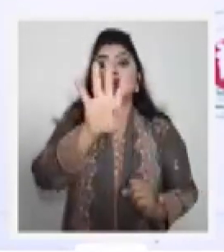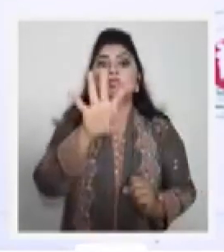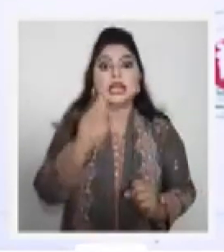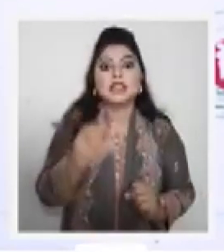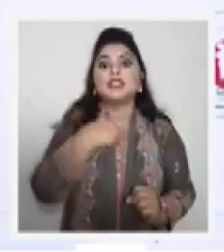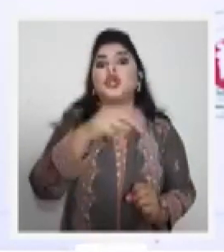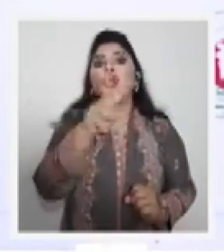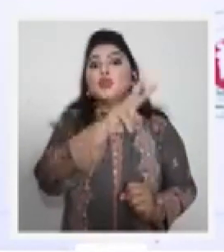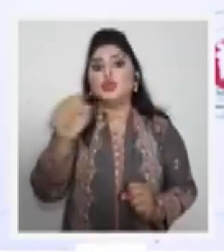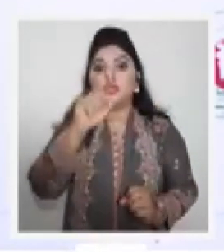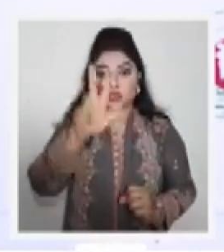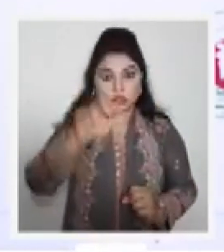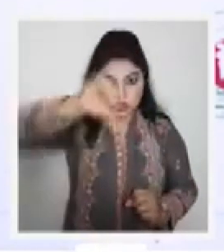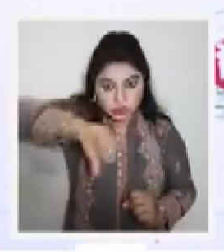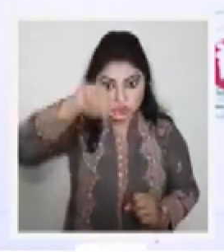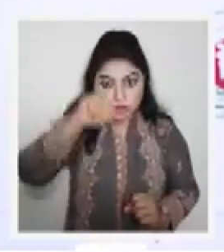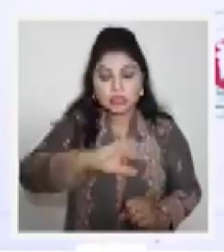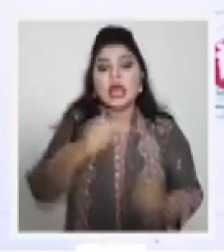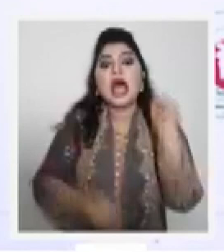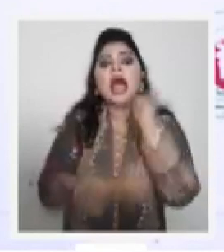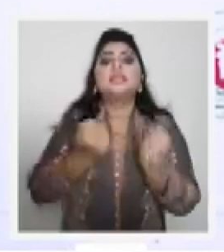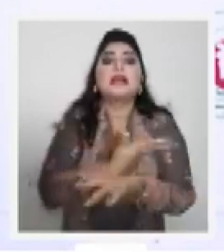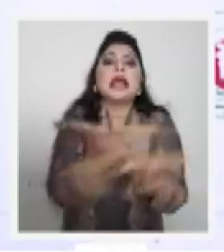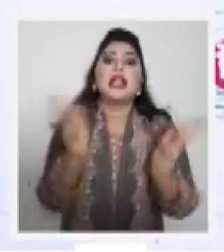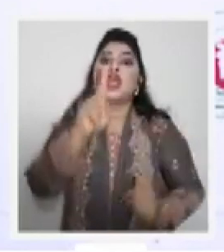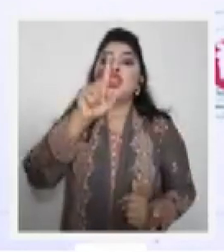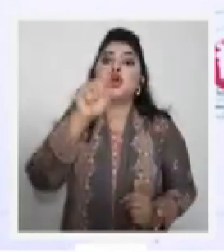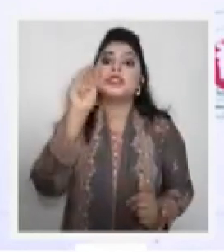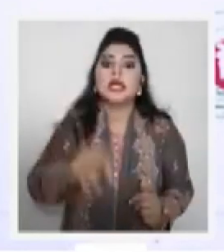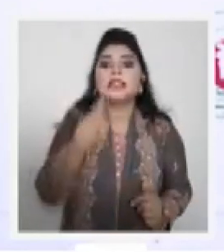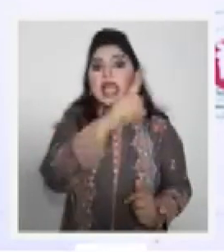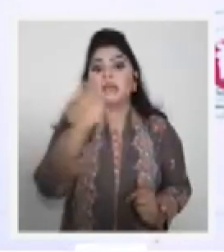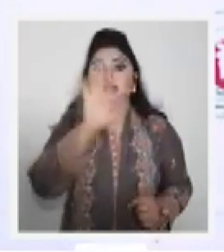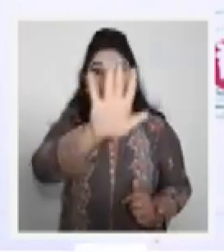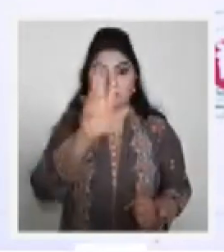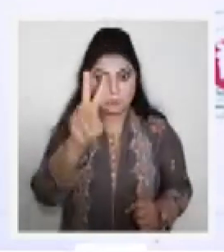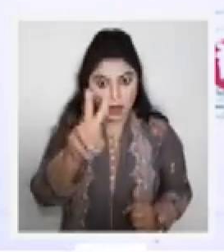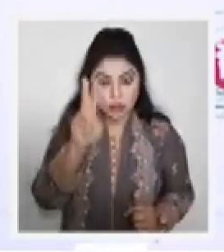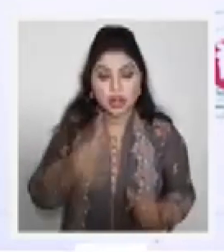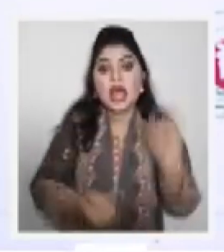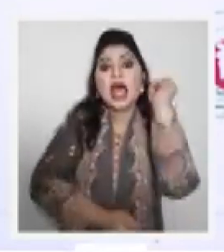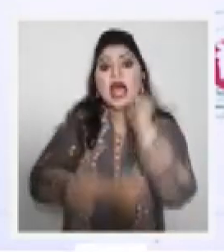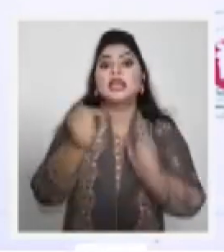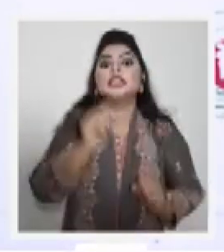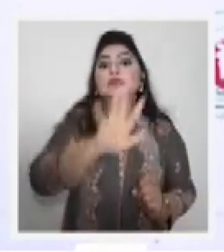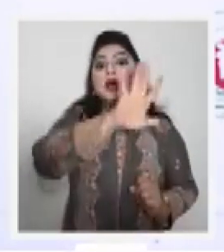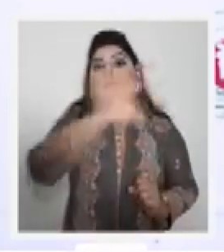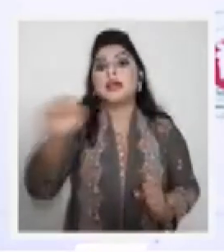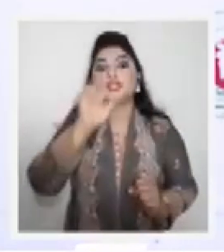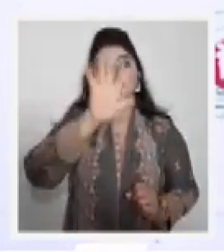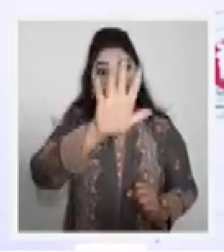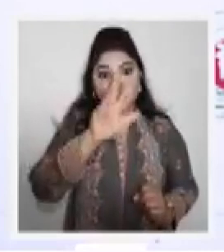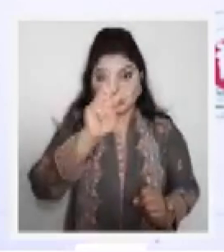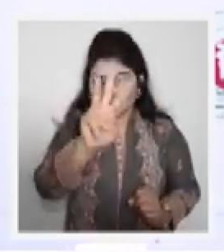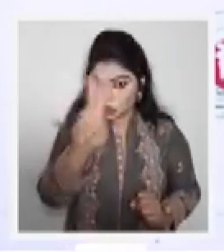সারা দেশের সাধারণ শয্যা সংখ্যা 15,131টি, রোগী ভর্তি আছে 4,279 জন এবং শয্যায়